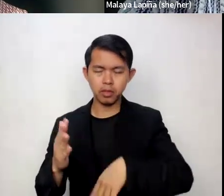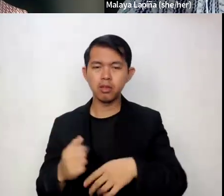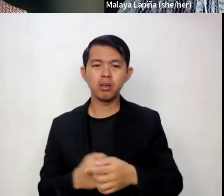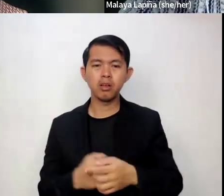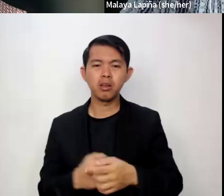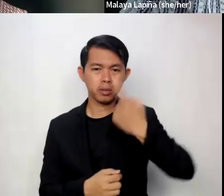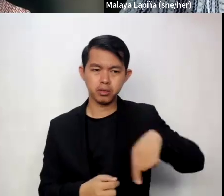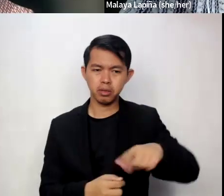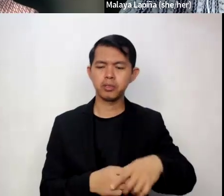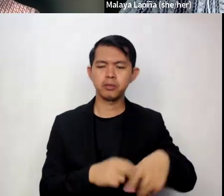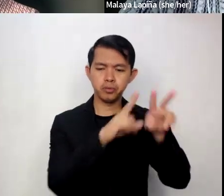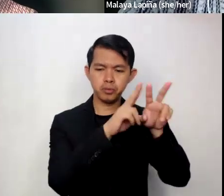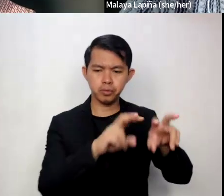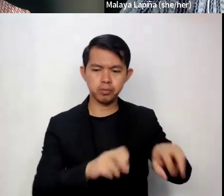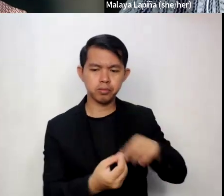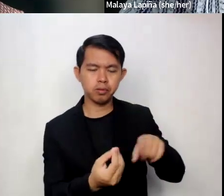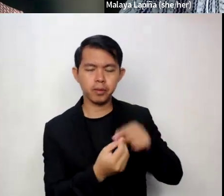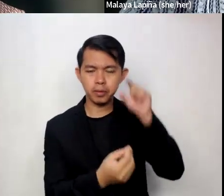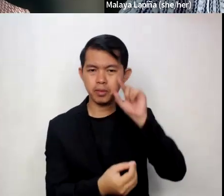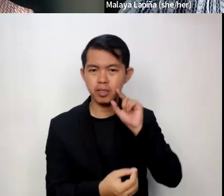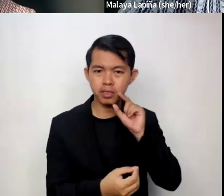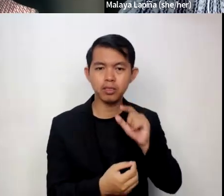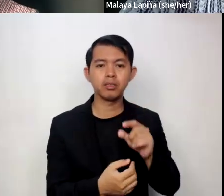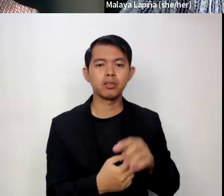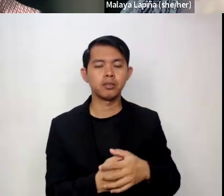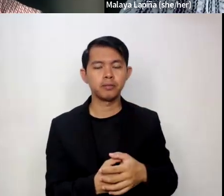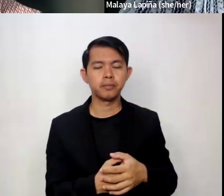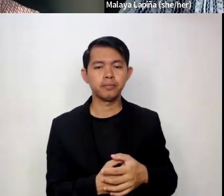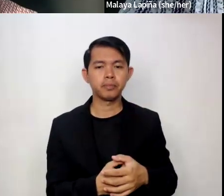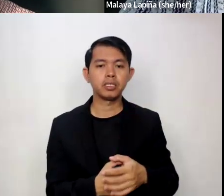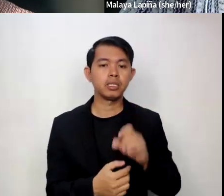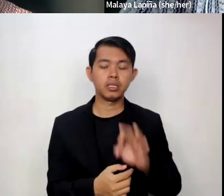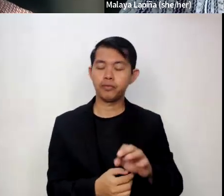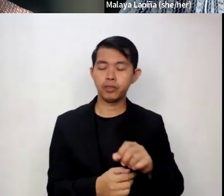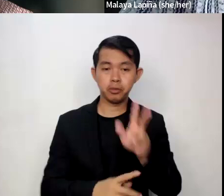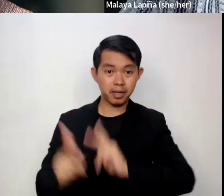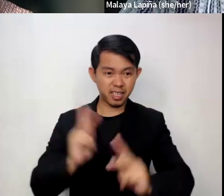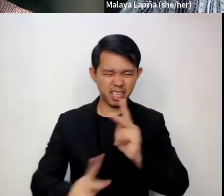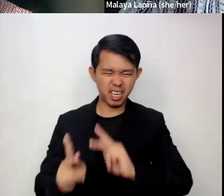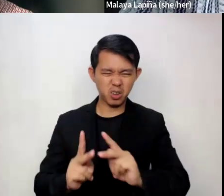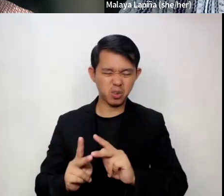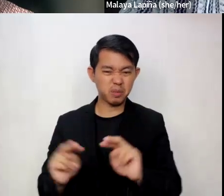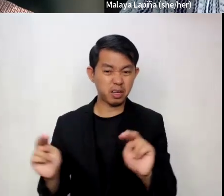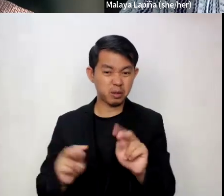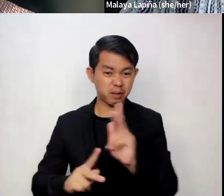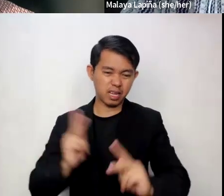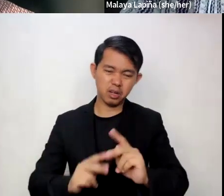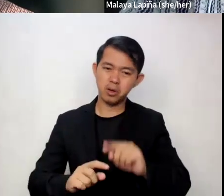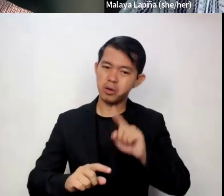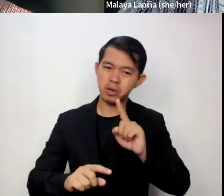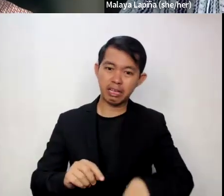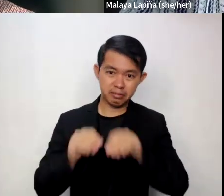on gender and sexuality or kung ano man 'yan, hangga't hindi ito nababasa ng mga karaniwang tao, mananalo at mananalo pa rin